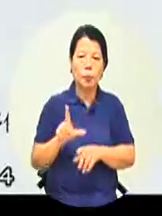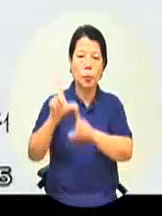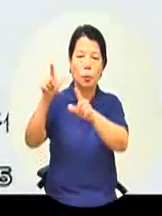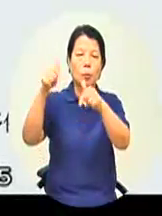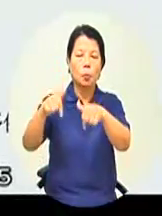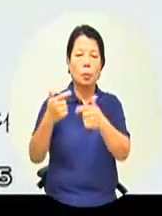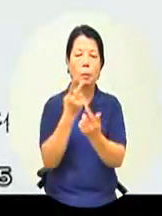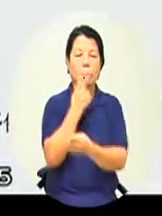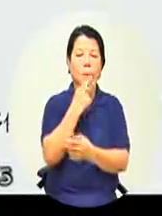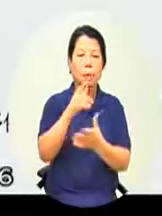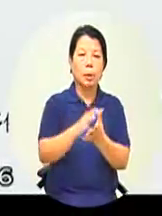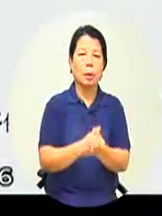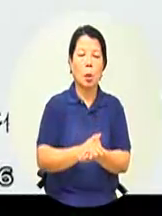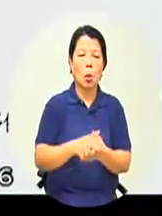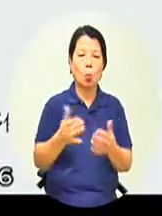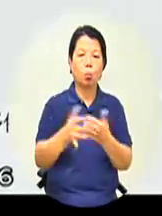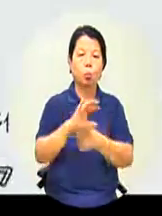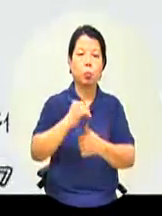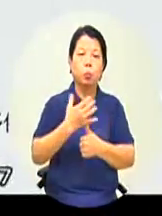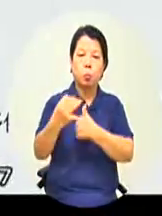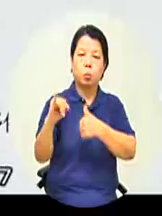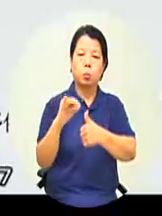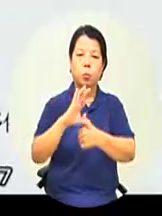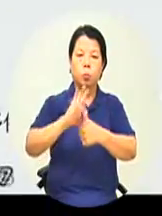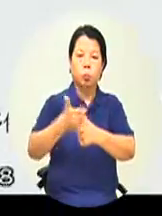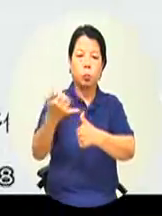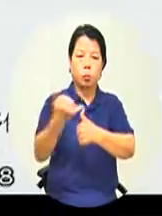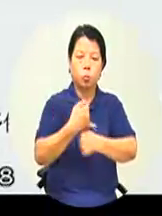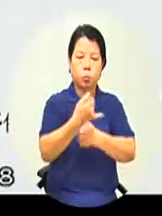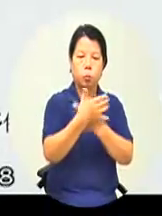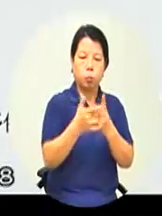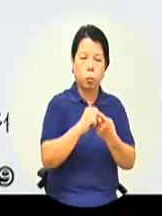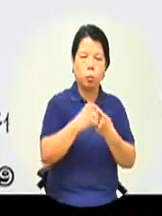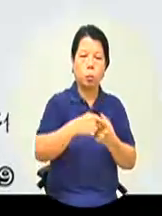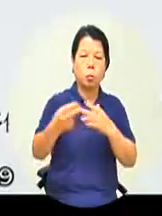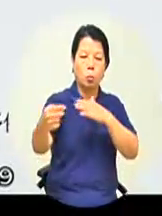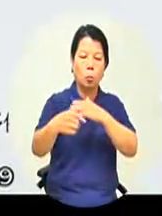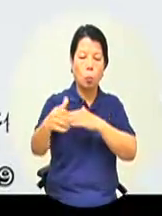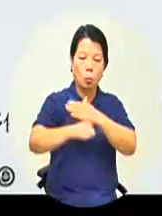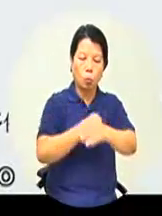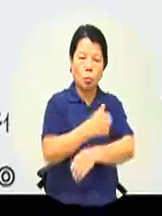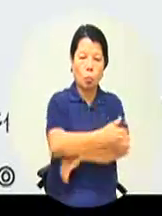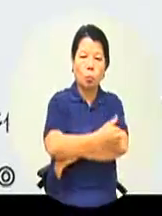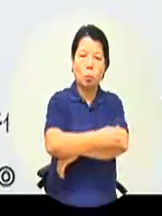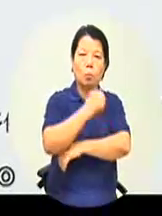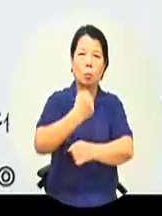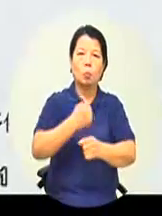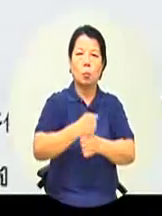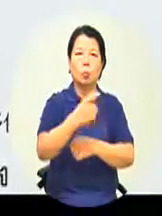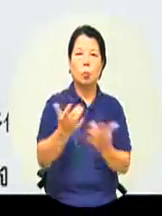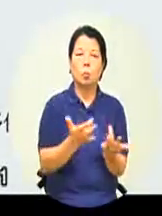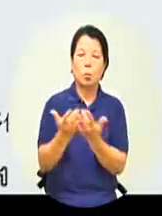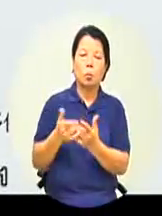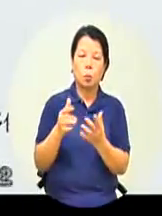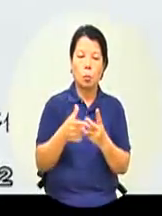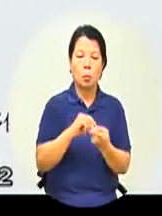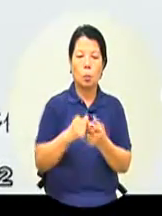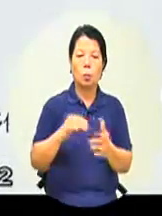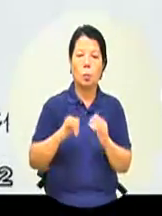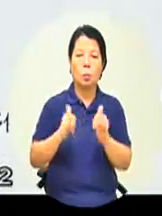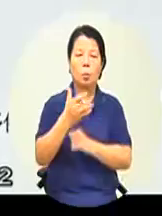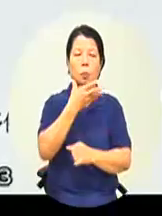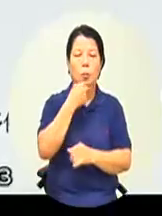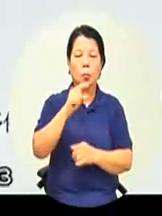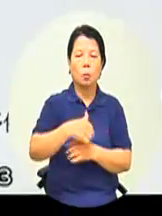配跟移工数量是很多的。那台湾的移工呢，其实一大部分在产业的移工跟社服移工里